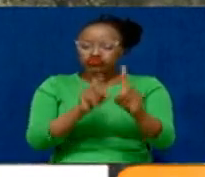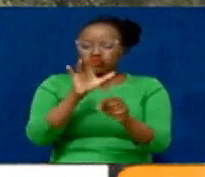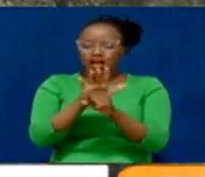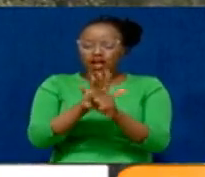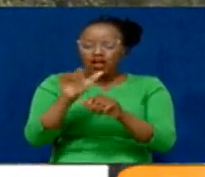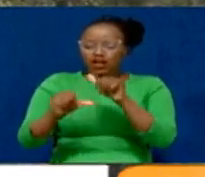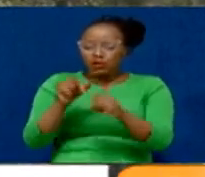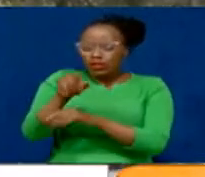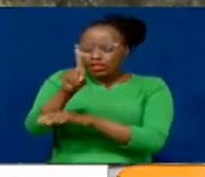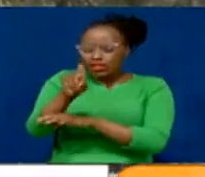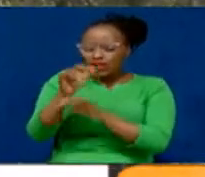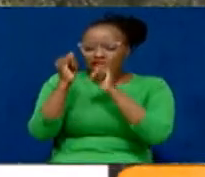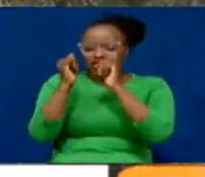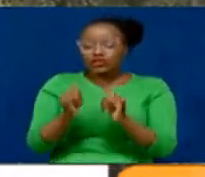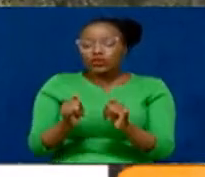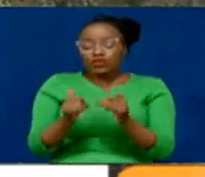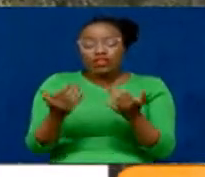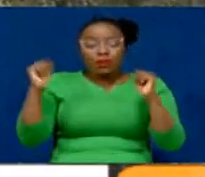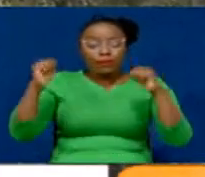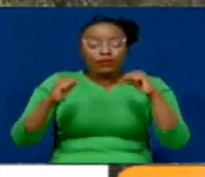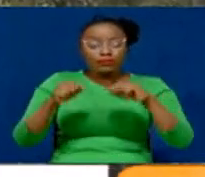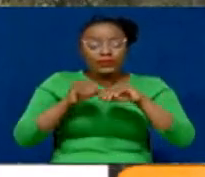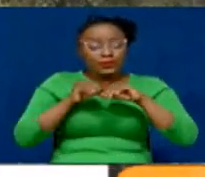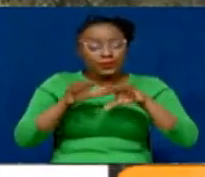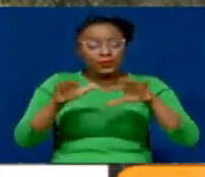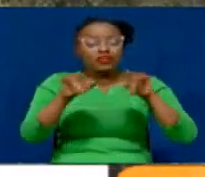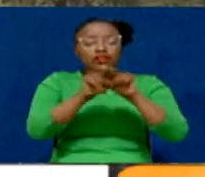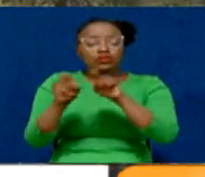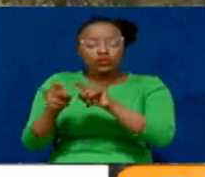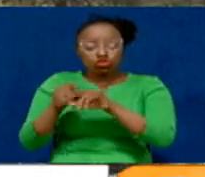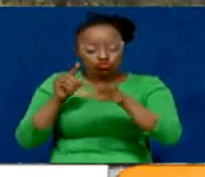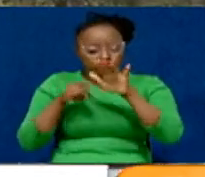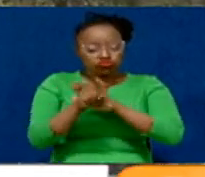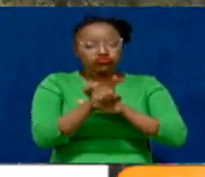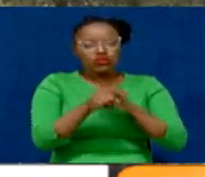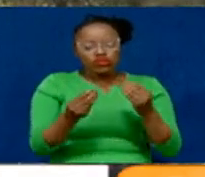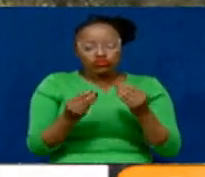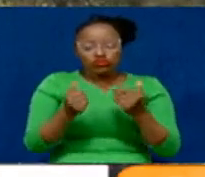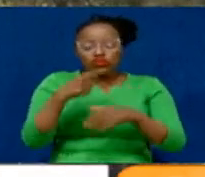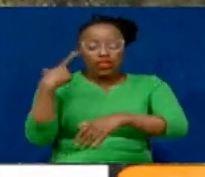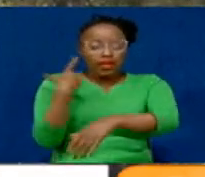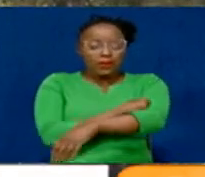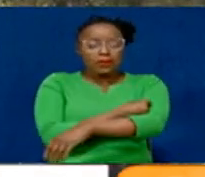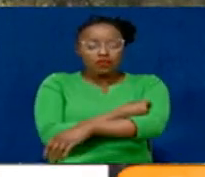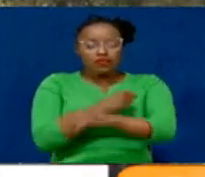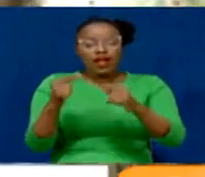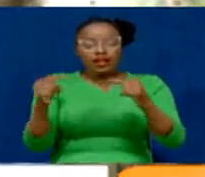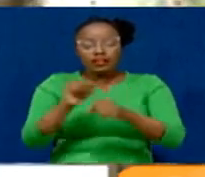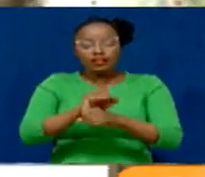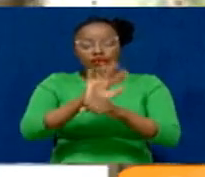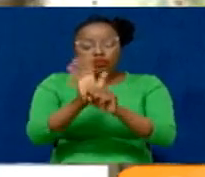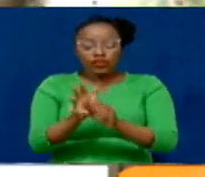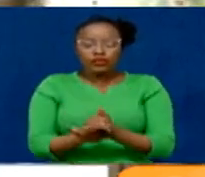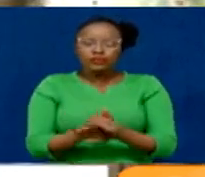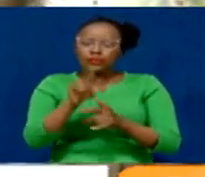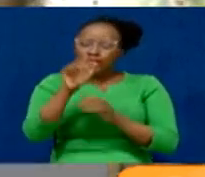kuhusiana na kirusi hiki kipya, uwezo wake wa kuenea na hata kupenyeza kinga ya chanjo dhidi ya corona.